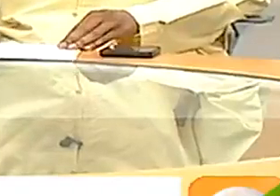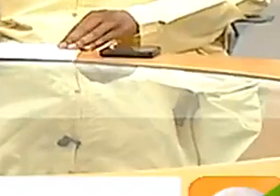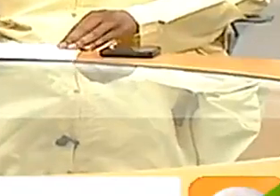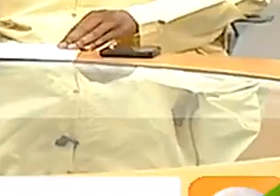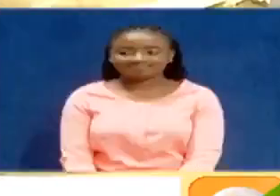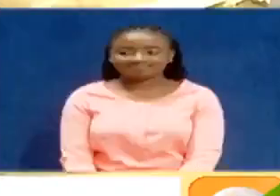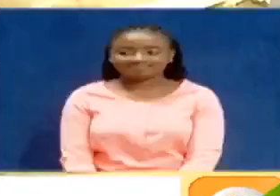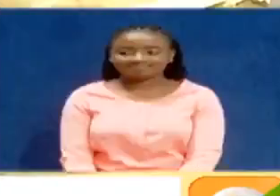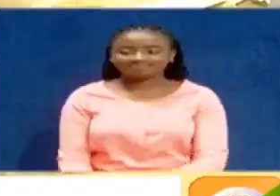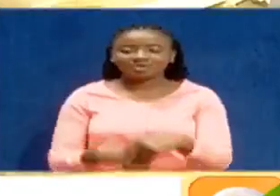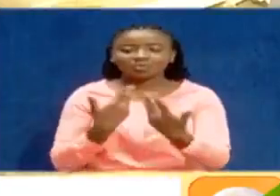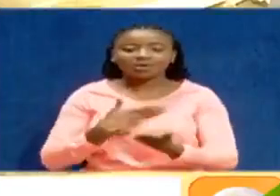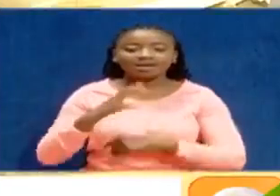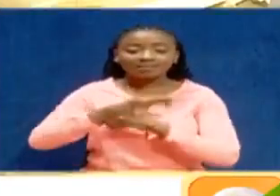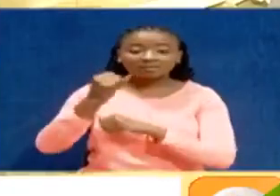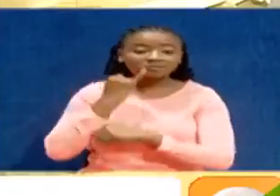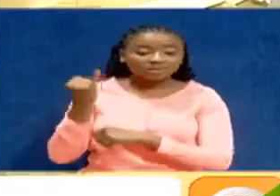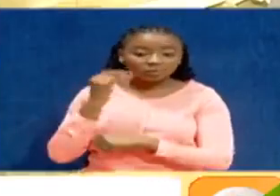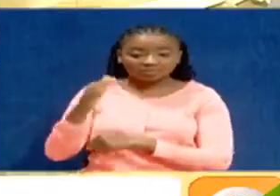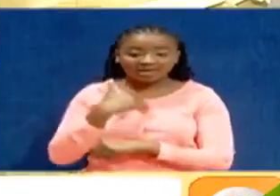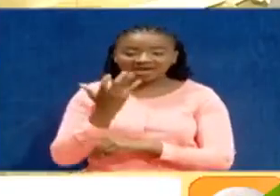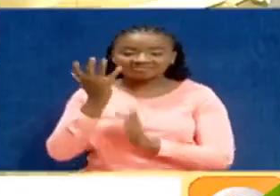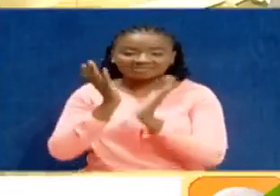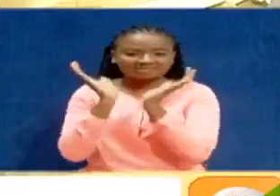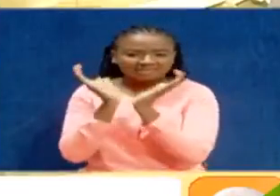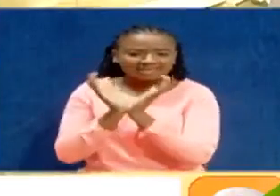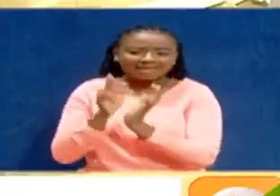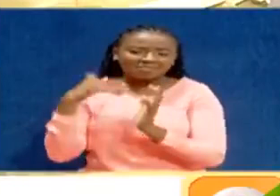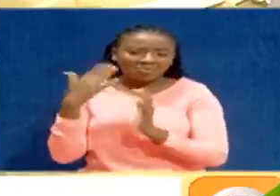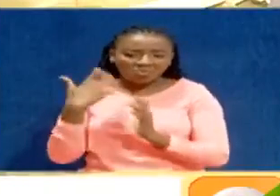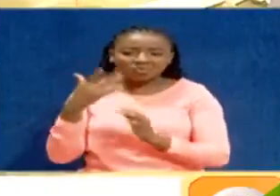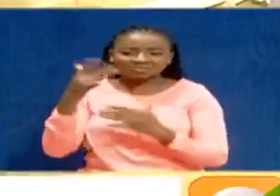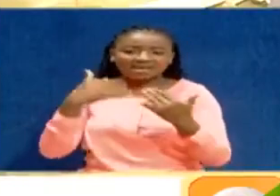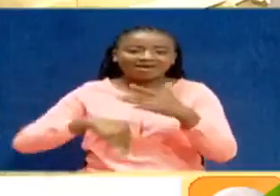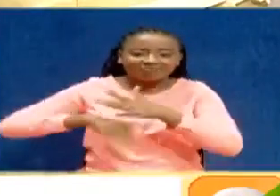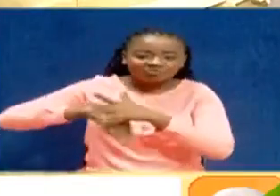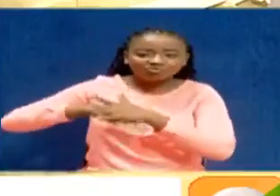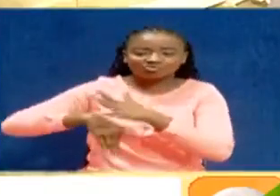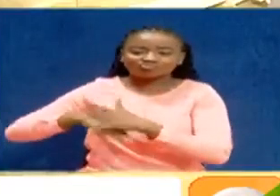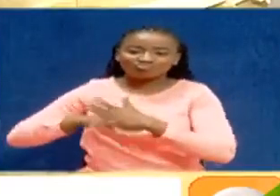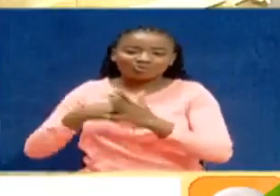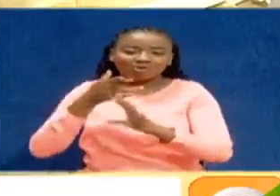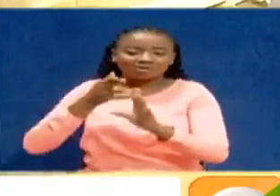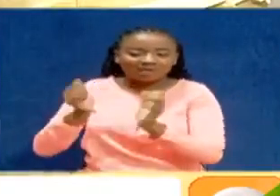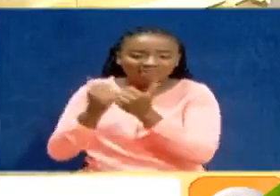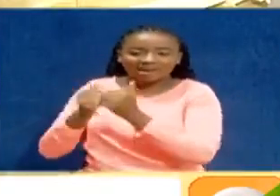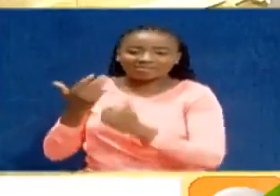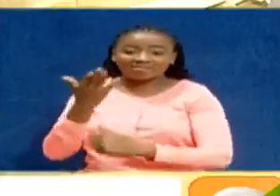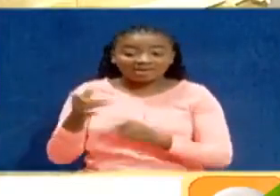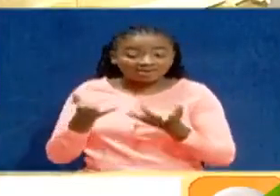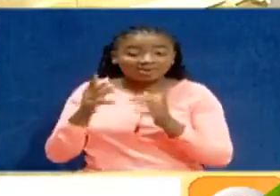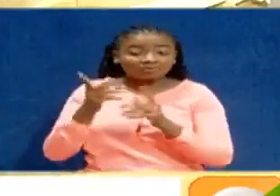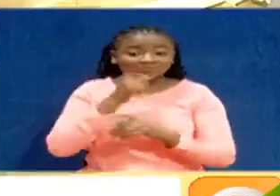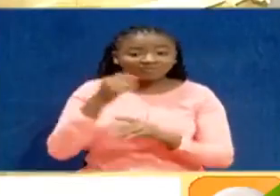cha uwanja wa Afraha katika kaunti ya Nakuru, ambao mara nyingi huusishwa na michezo ya soka kwa timu za humu nchini, umeanza